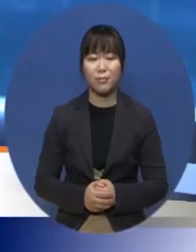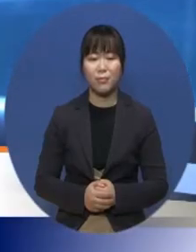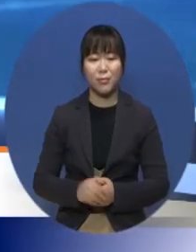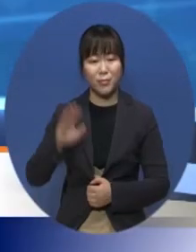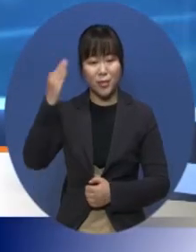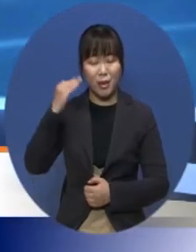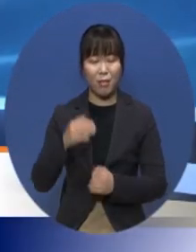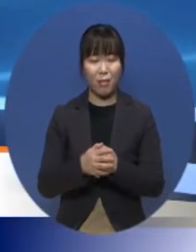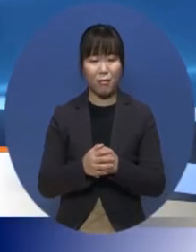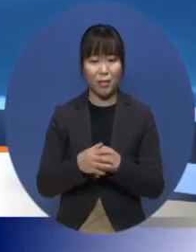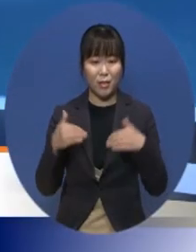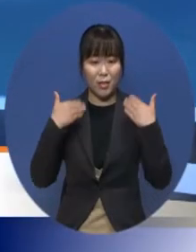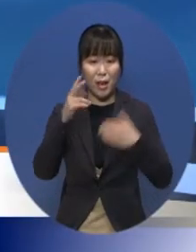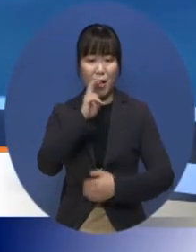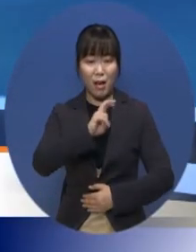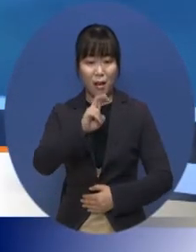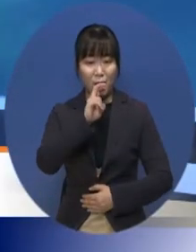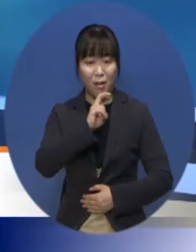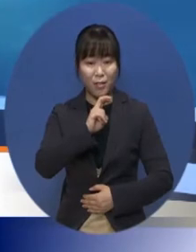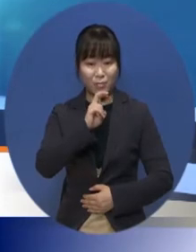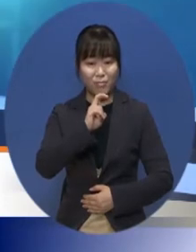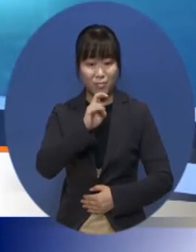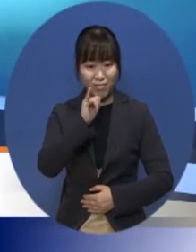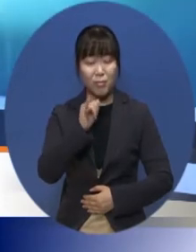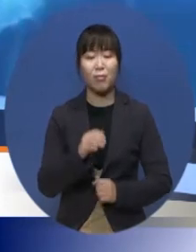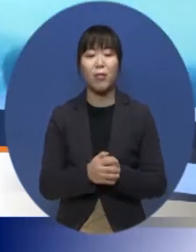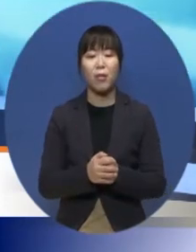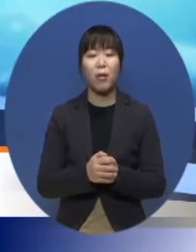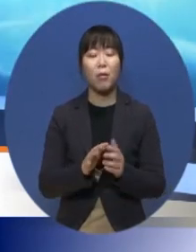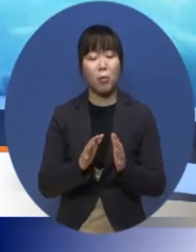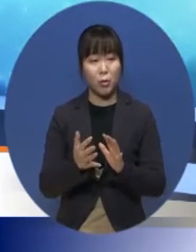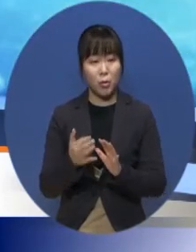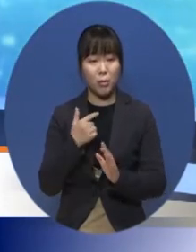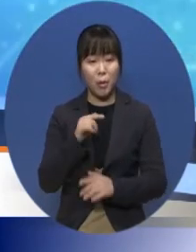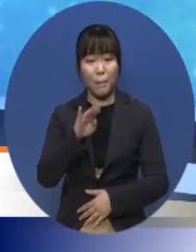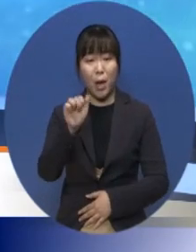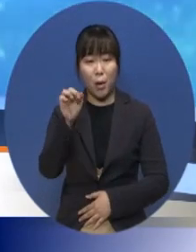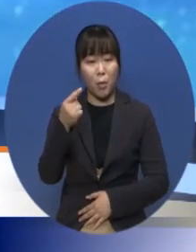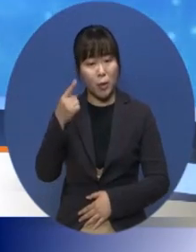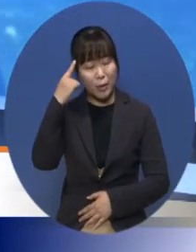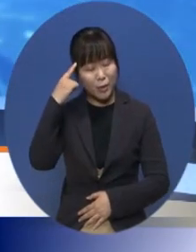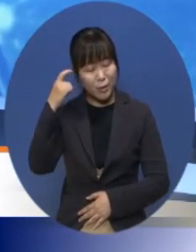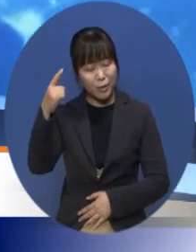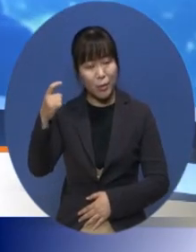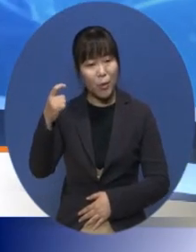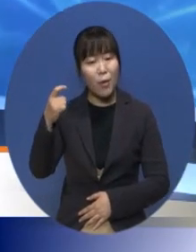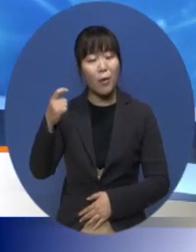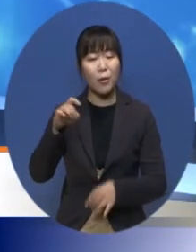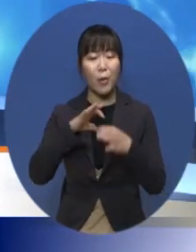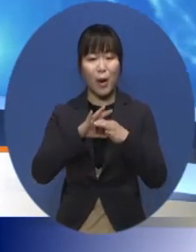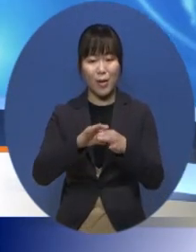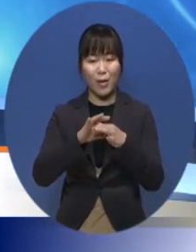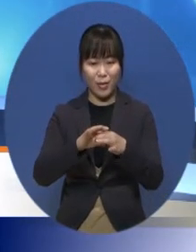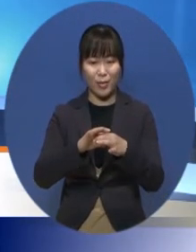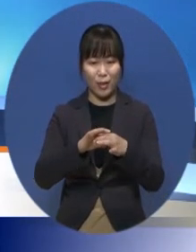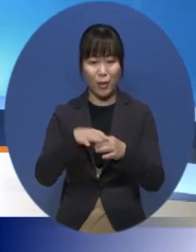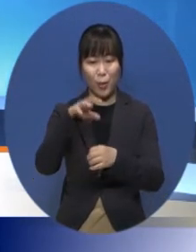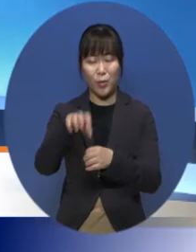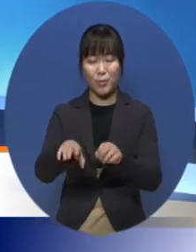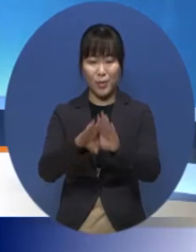최근 트로트 열풍이 불고 있죠. 트로트 가수 고 배호를 추모하고 그를 기리는 자리가